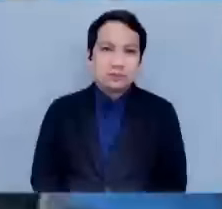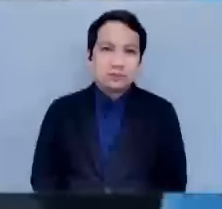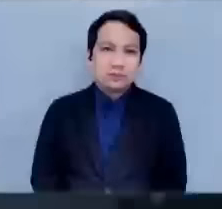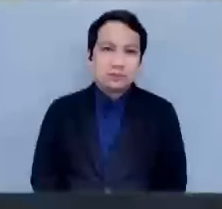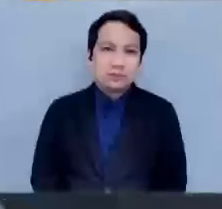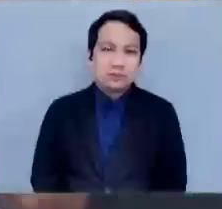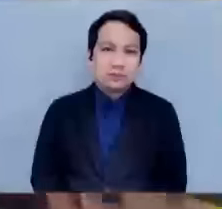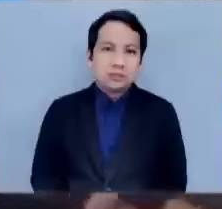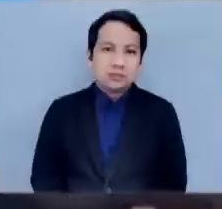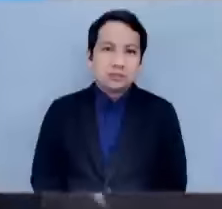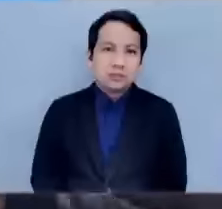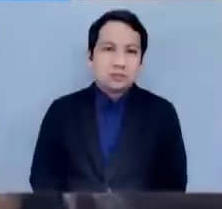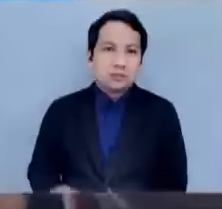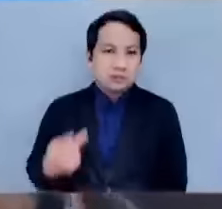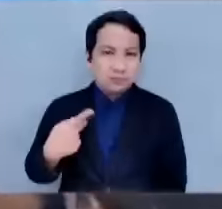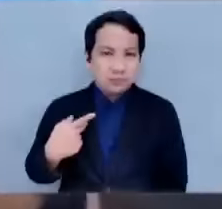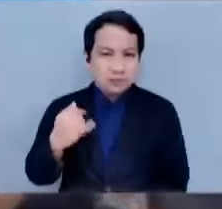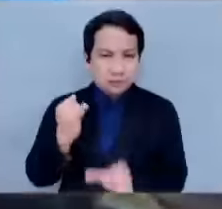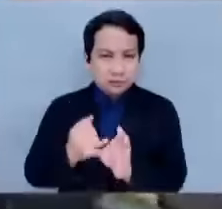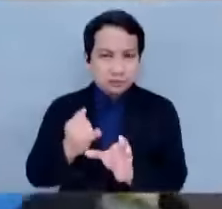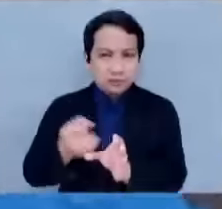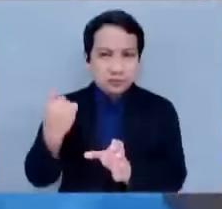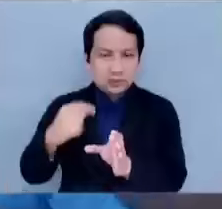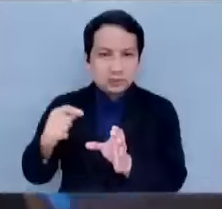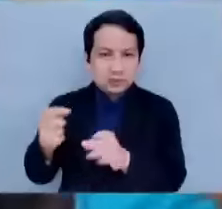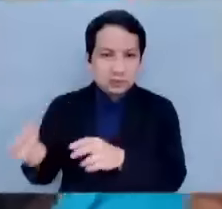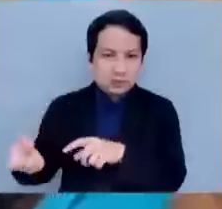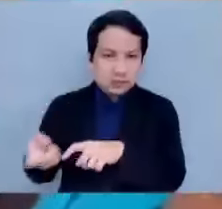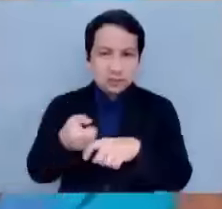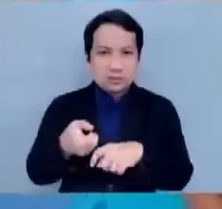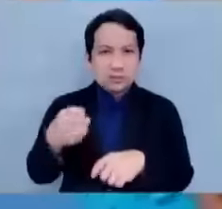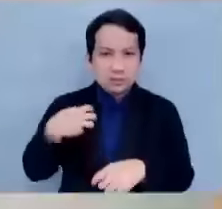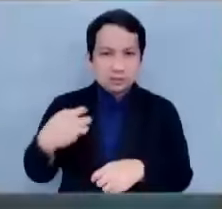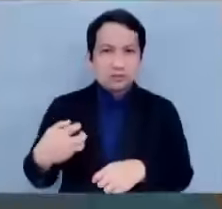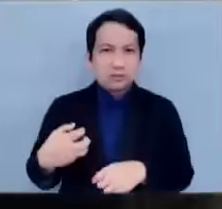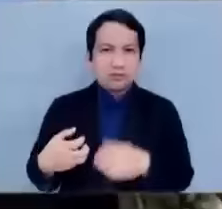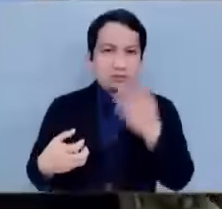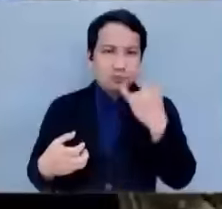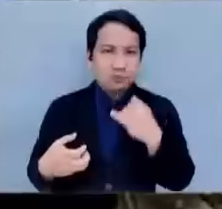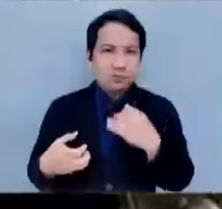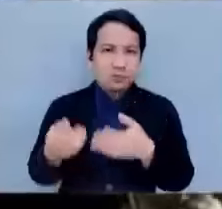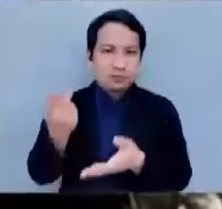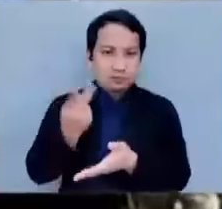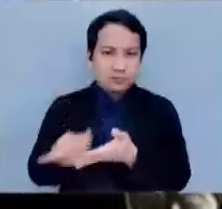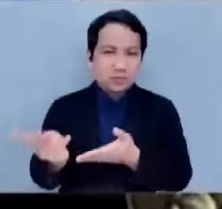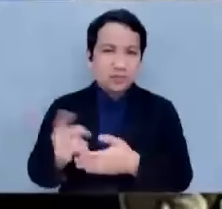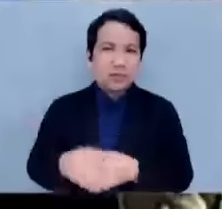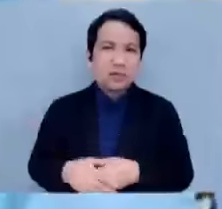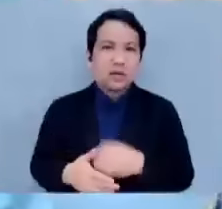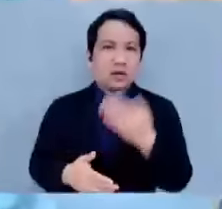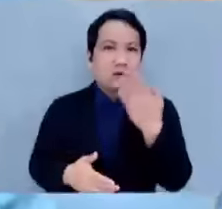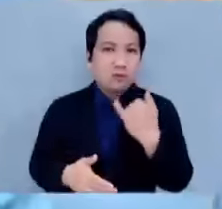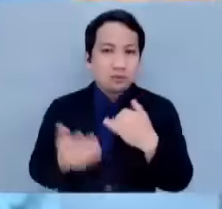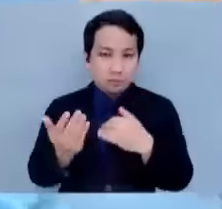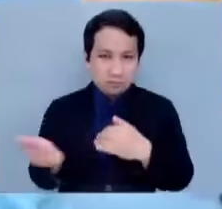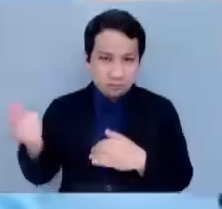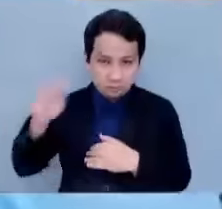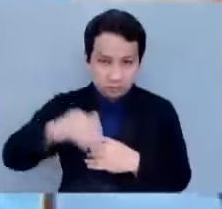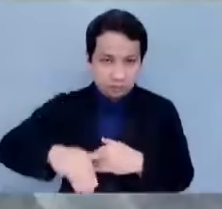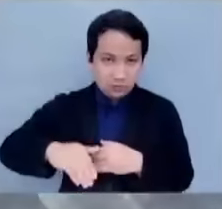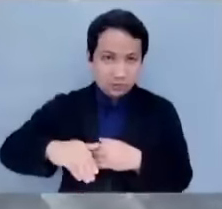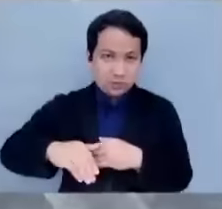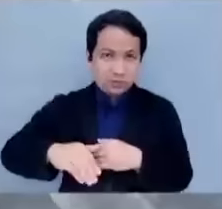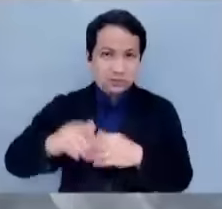May mga jeep pang sinubukang ito o hatakin ng mga pulis, pero nabigo sila. Kahit halos buong araw ang protesta, hindi naman